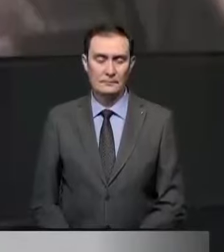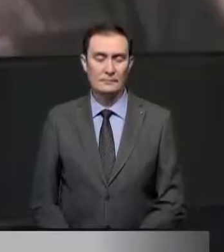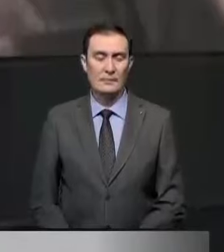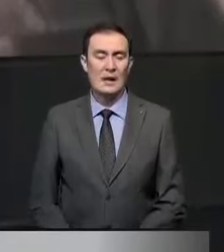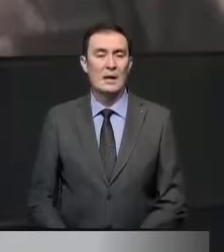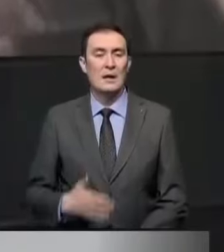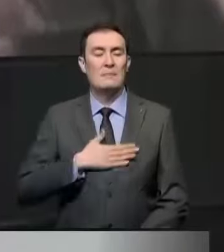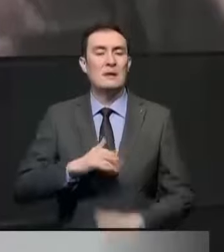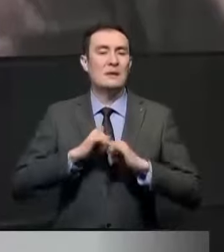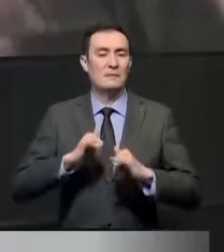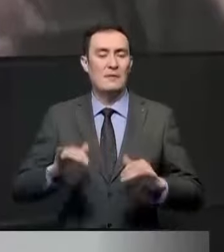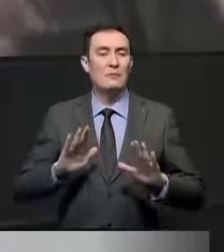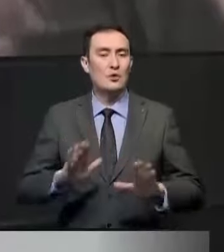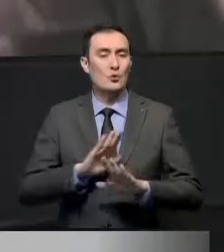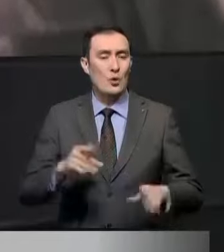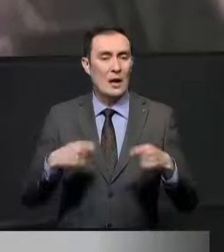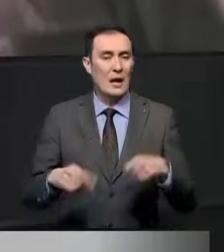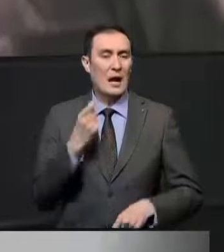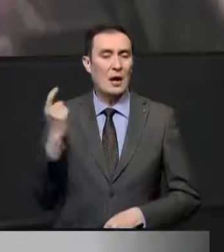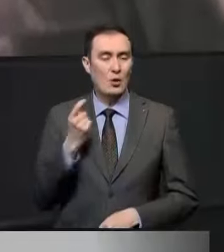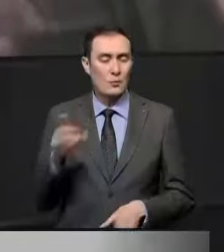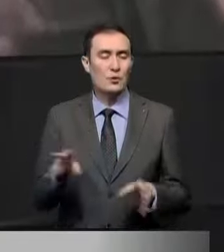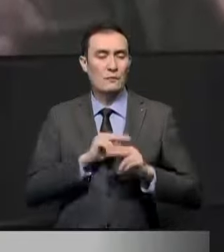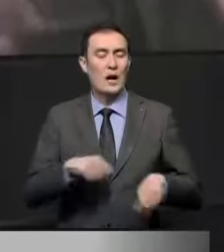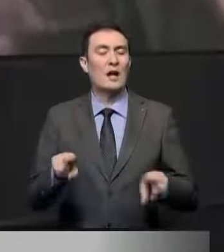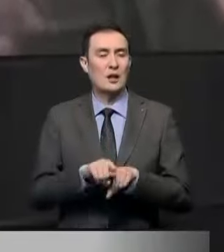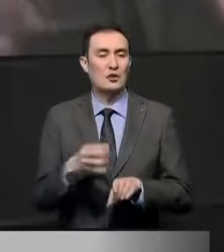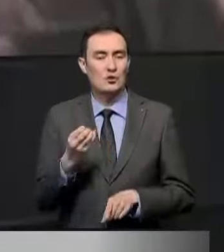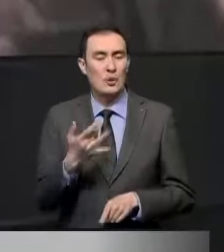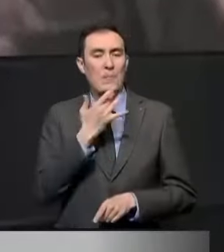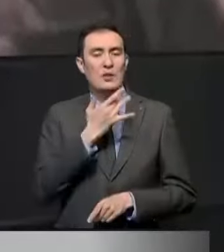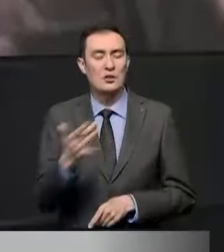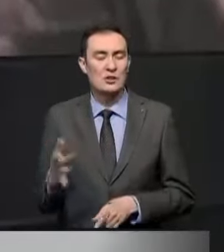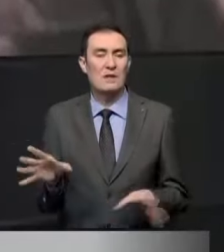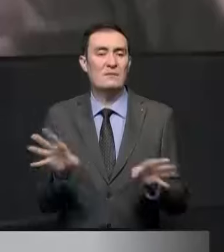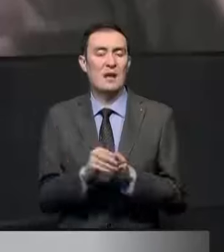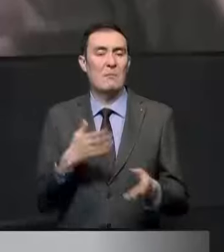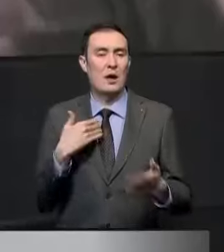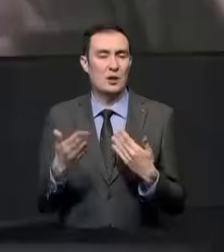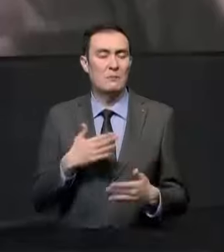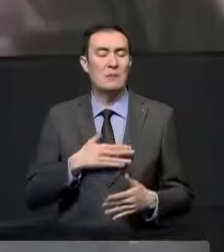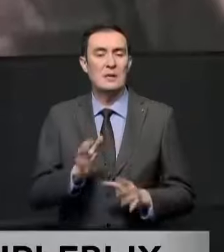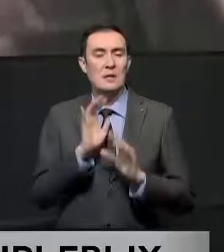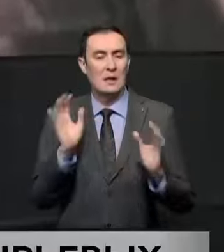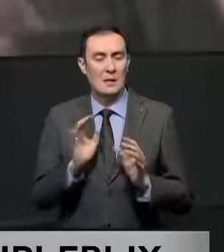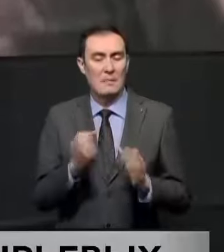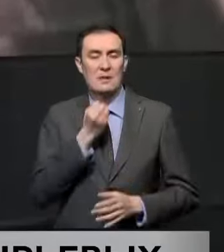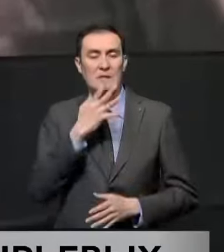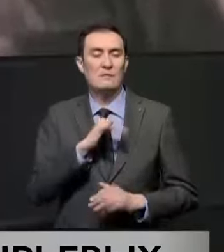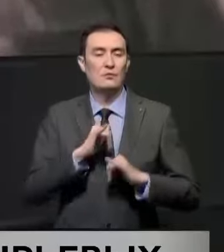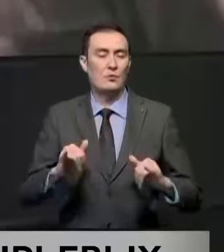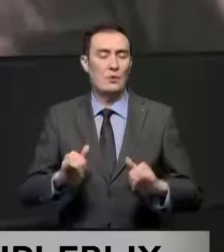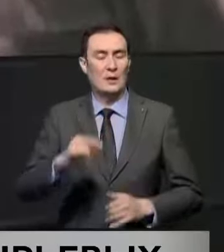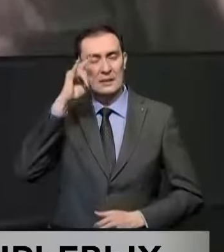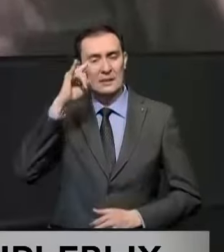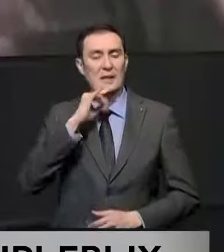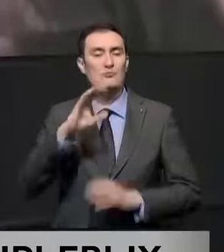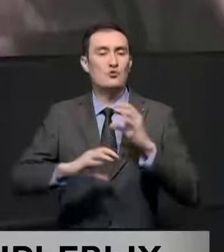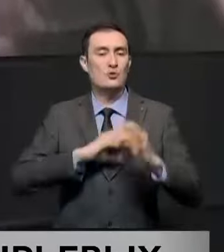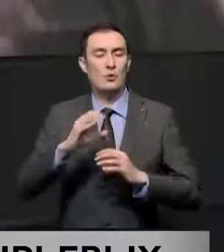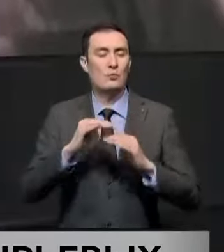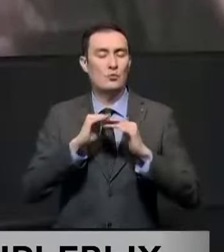1,5 миллиарда евро. Мы развиваем не только экономическое сотрудничество, но также и политические взаимоотношения. Мы поддерживаем позитивную роль Казахстана на